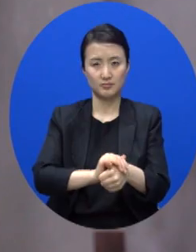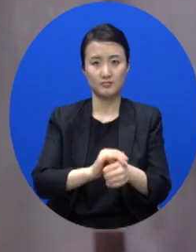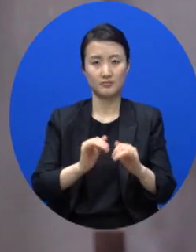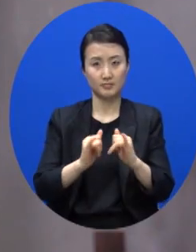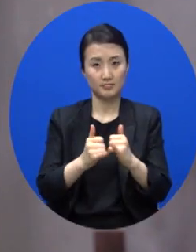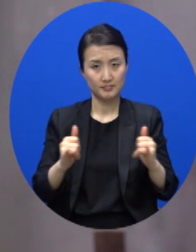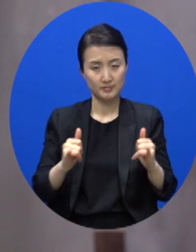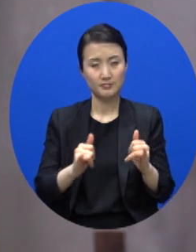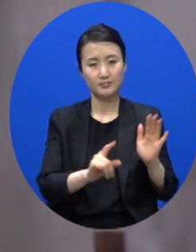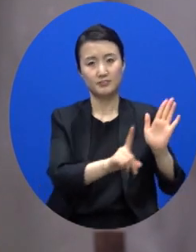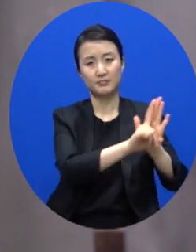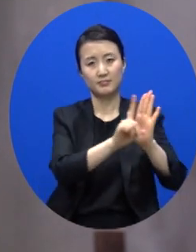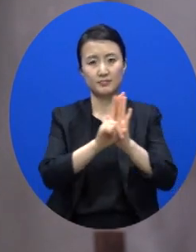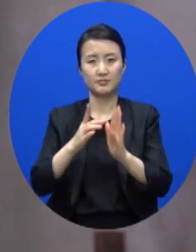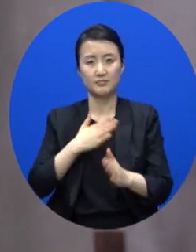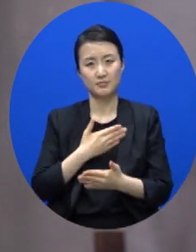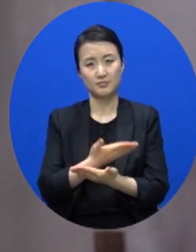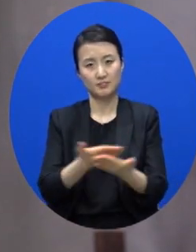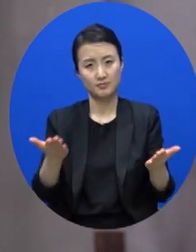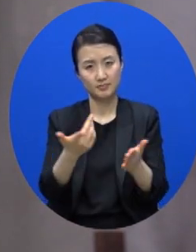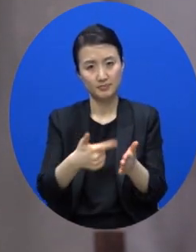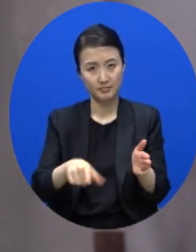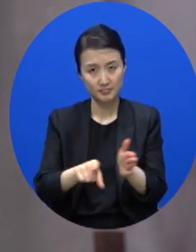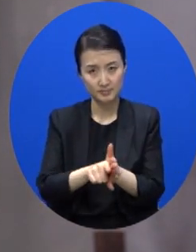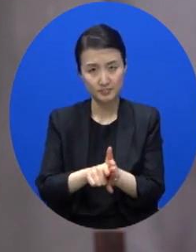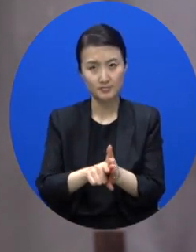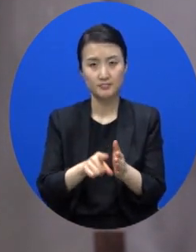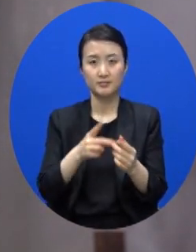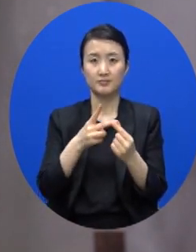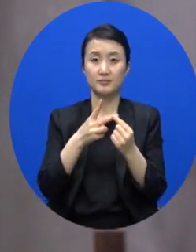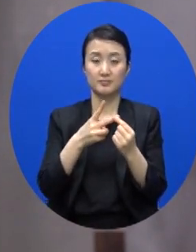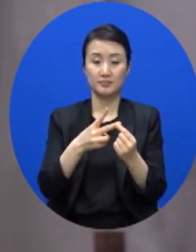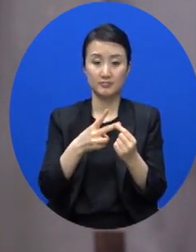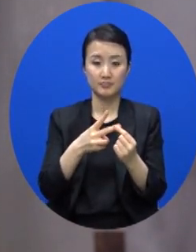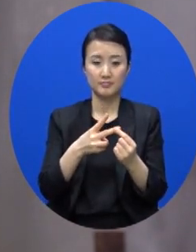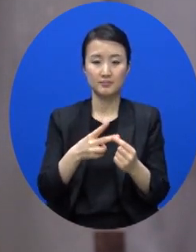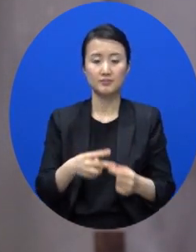된다. 두 번째는 우리 국내의 만파식적액